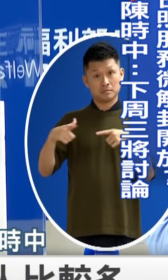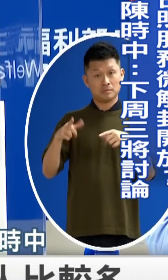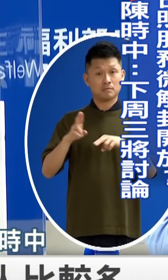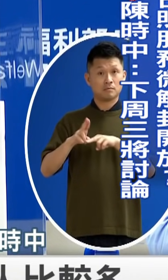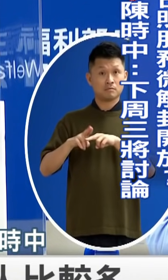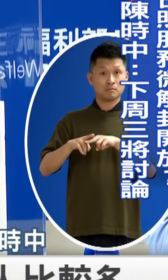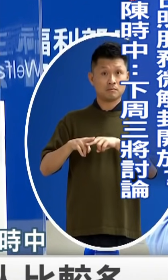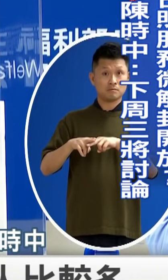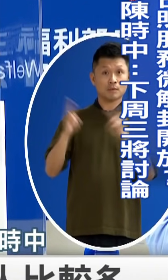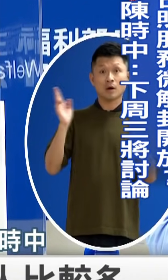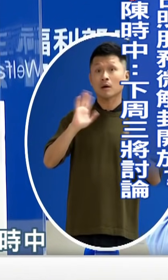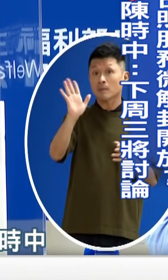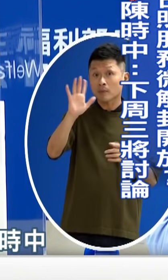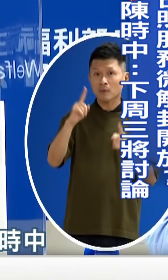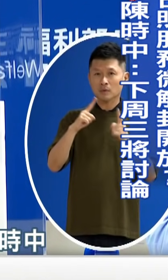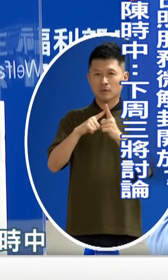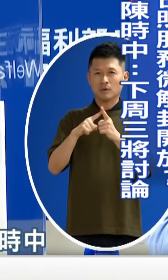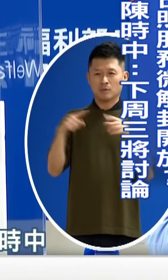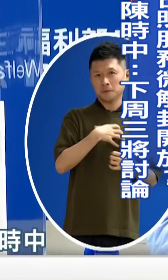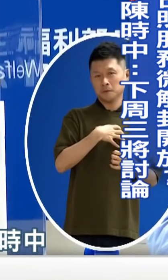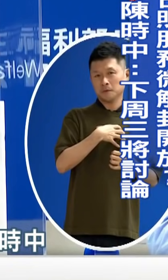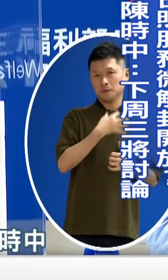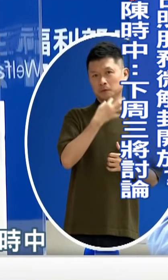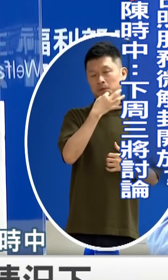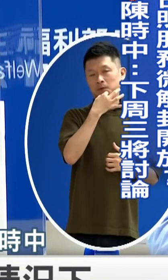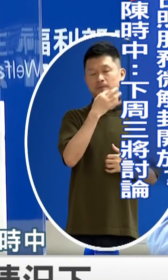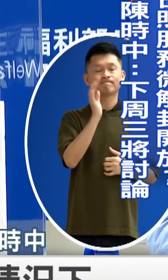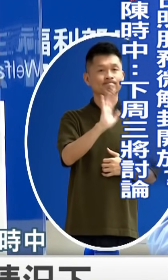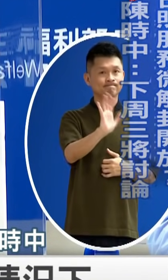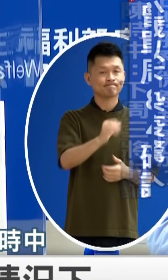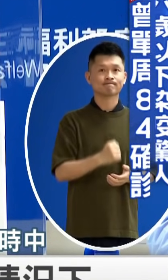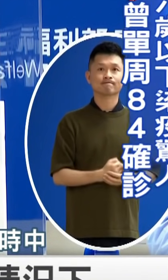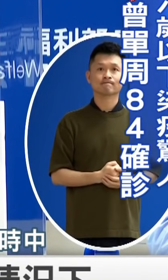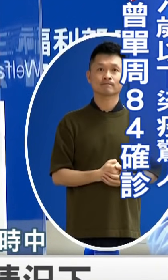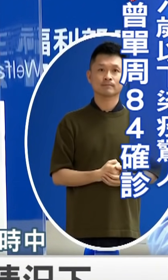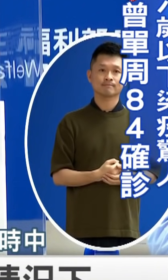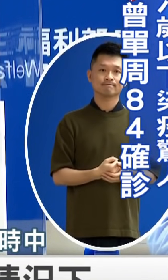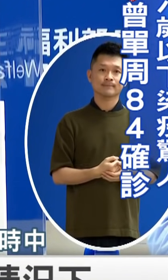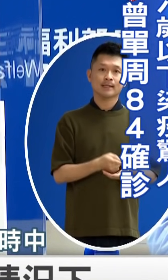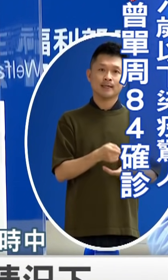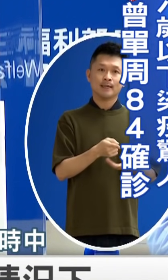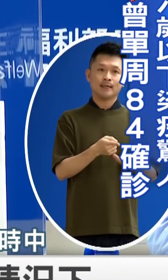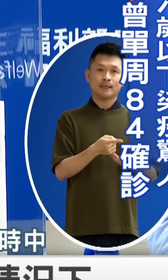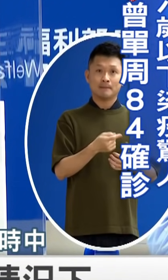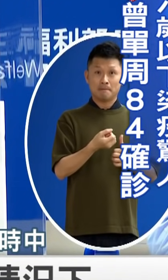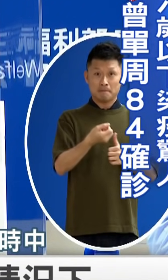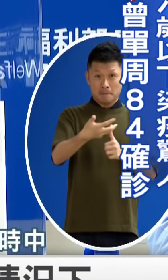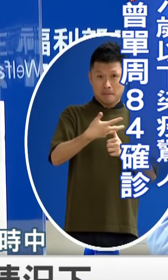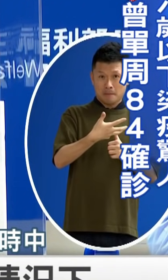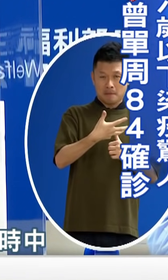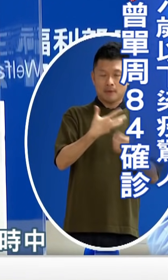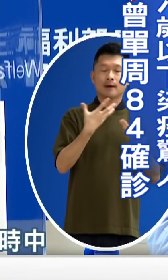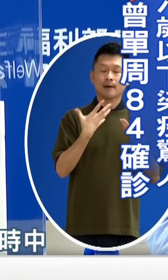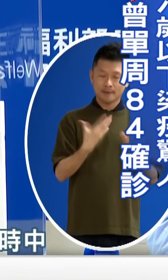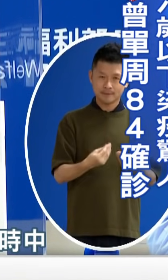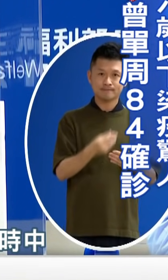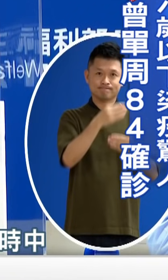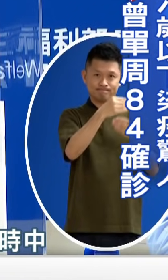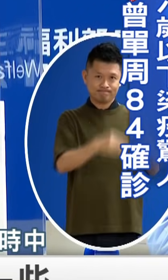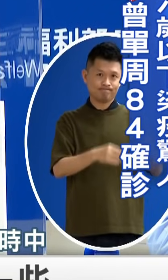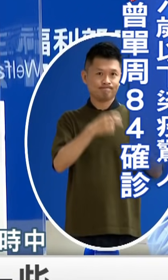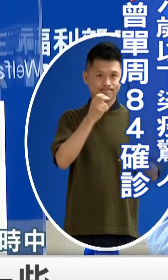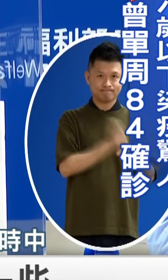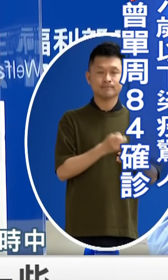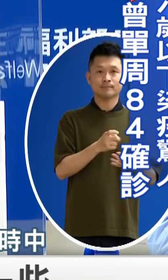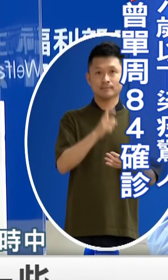是因为人比较多嘛，他会群聚啊，那这些都是在不得已的情况下做的一些规定，好